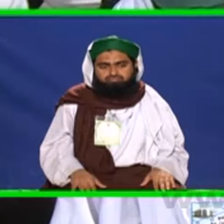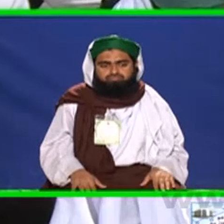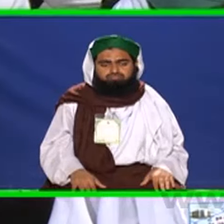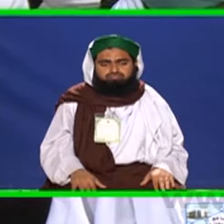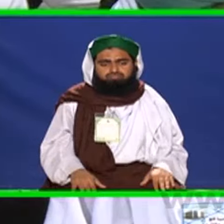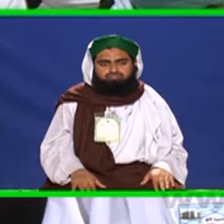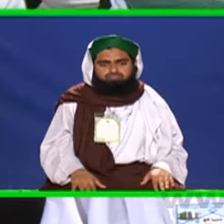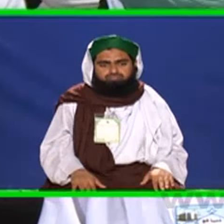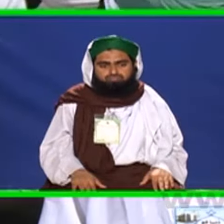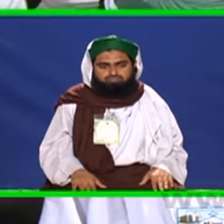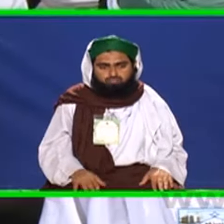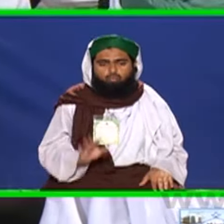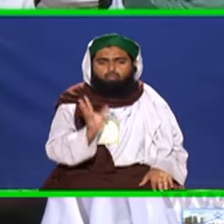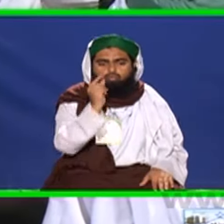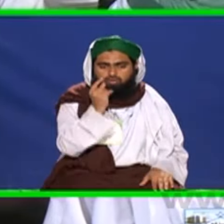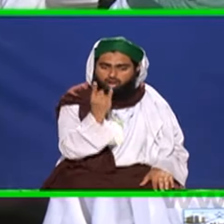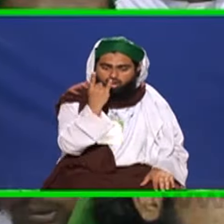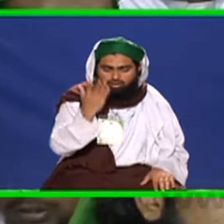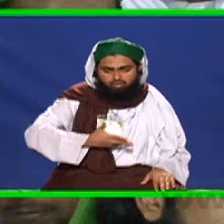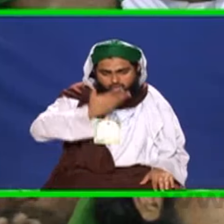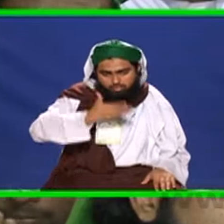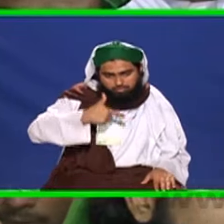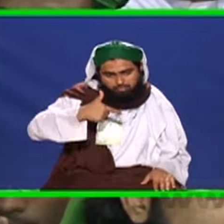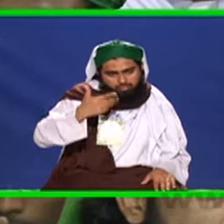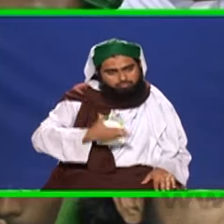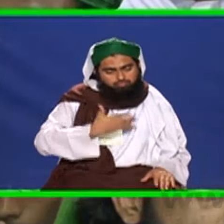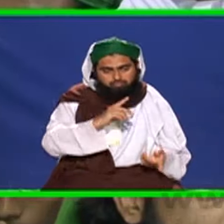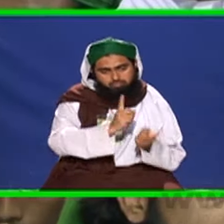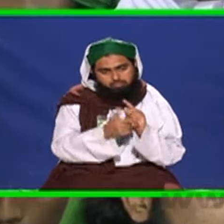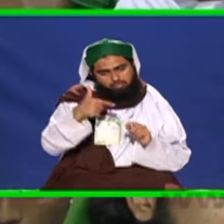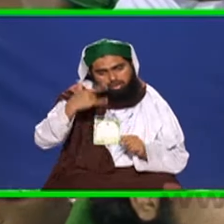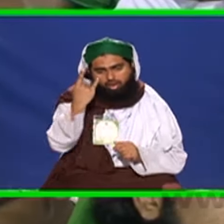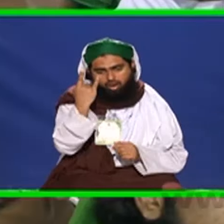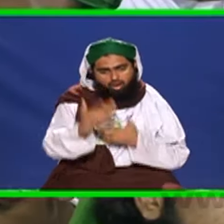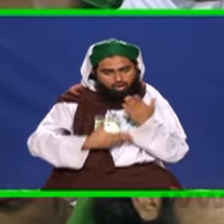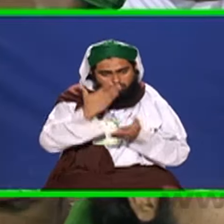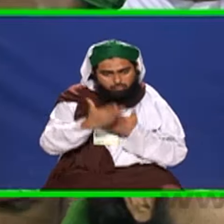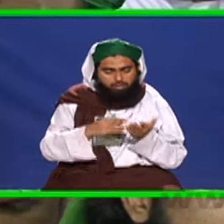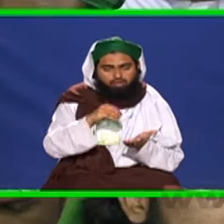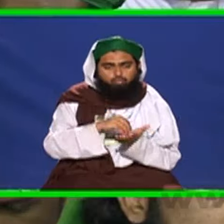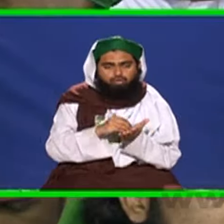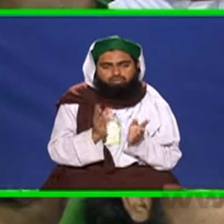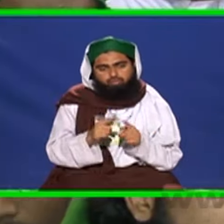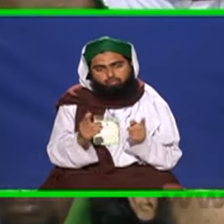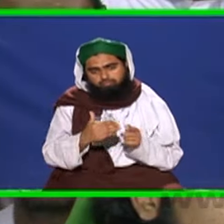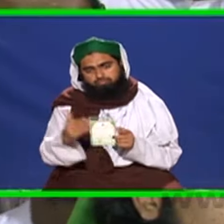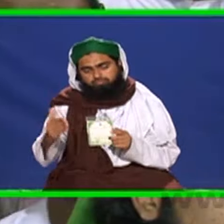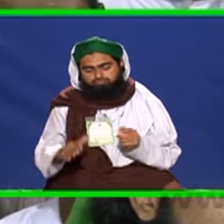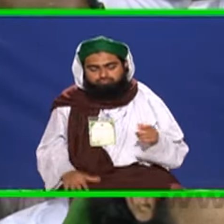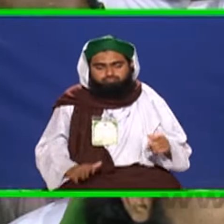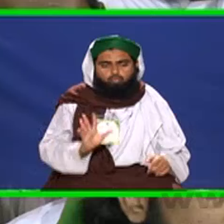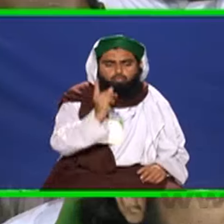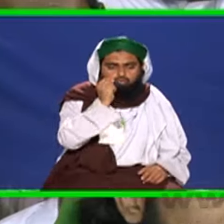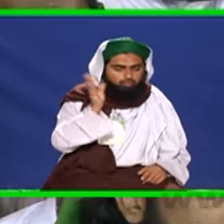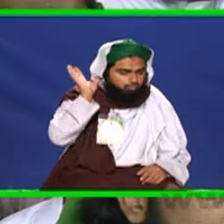بار پڑھ لیں اس کا بھی میں مطلب جواب دیتا ہوں. جو کوئی منع کو یاد ہے فضیلت نہ کسی کو یاد ہے, جو ہر نماز کے بعد اسے 7 بار پڑھ